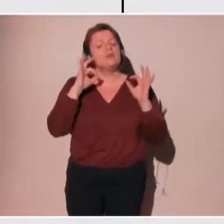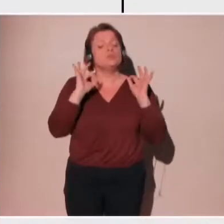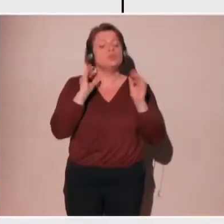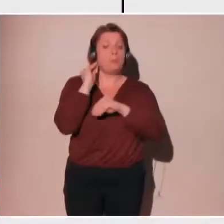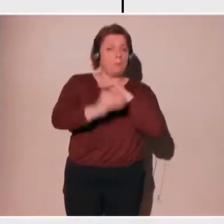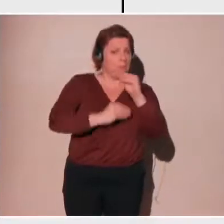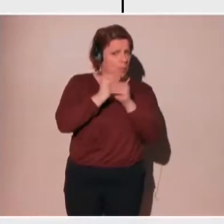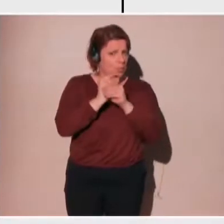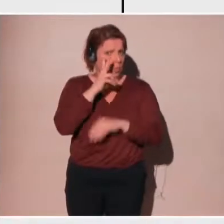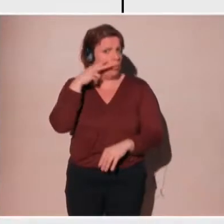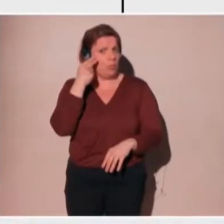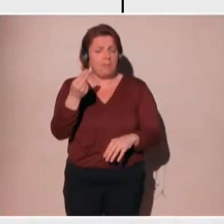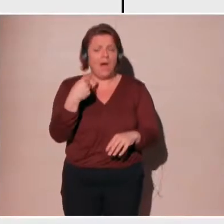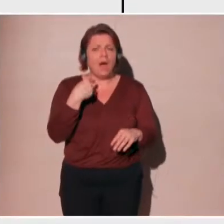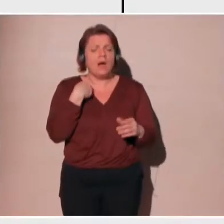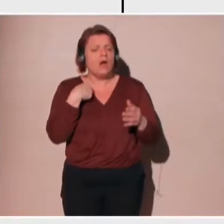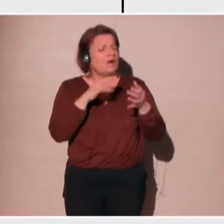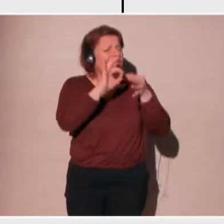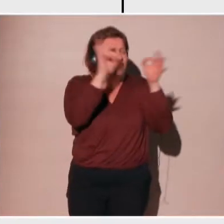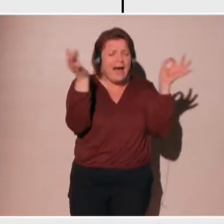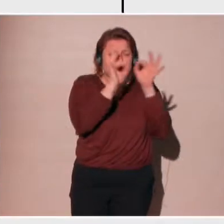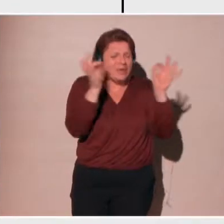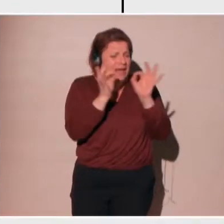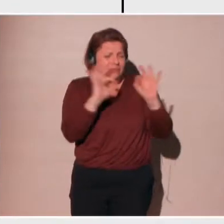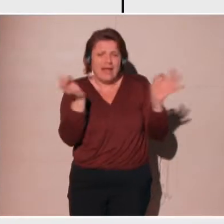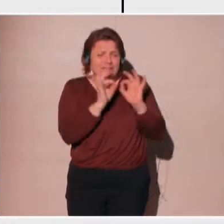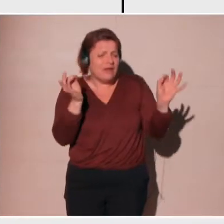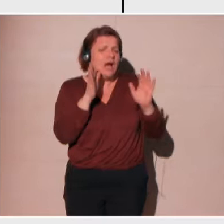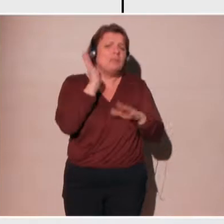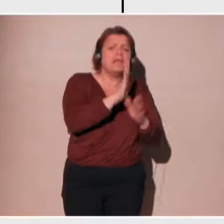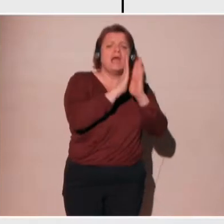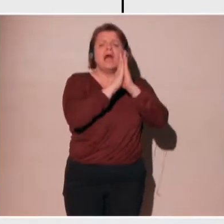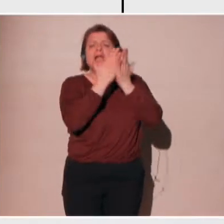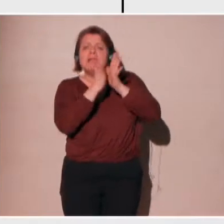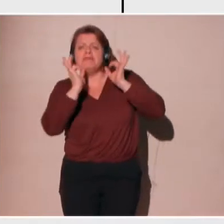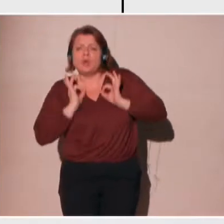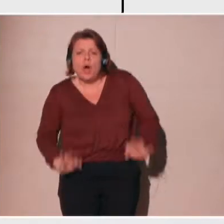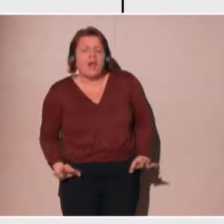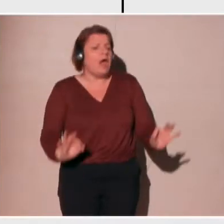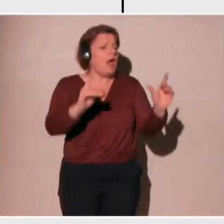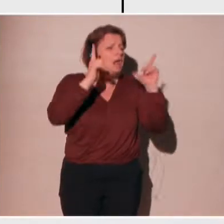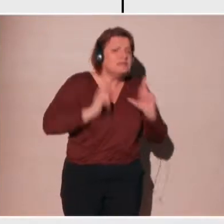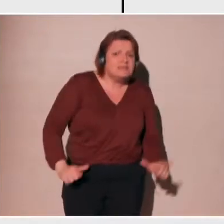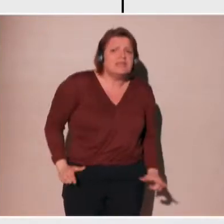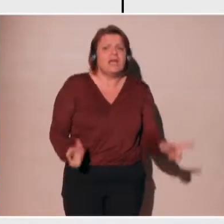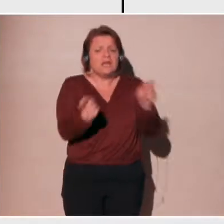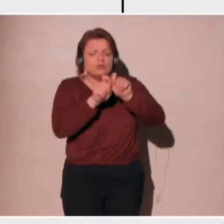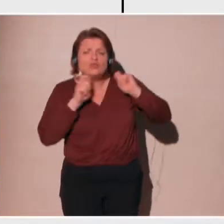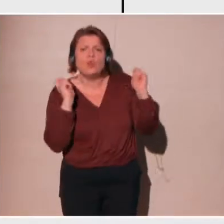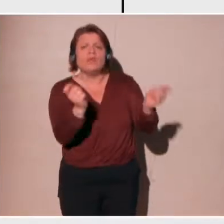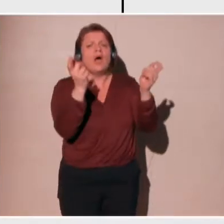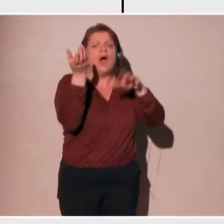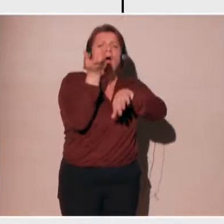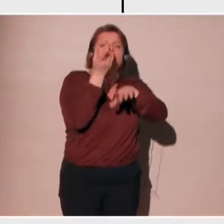des centaines de phrases issues de manuels scolaires, de manuels de lycée, de journaux, de